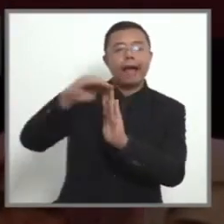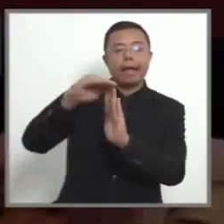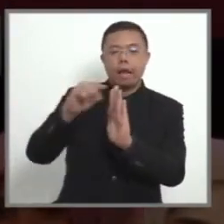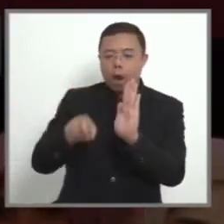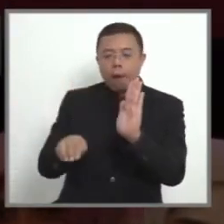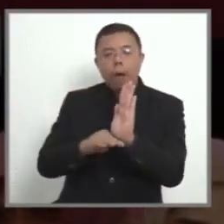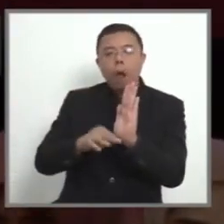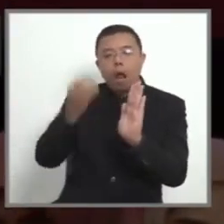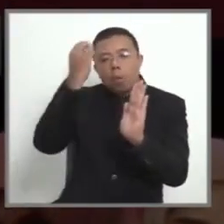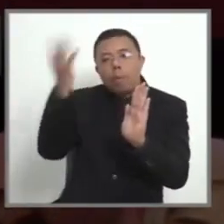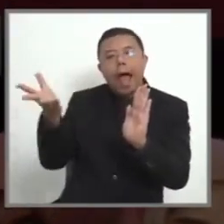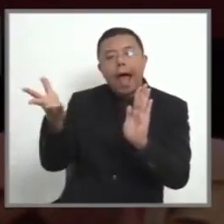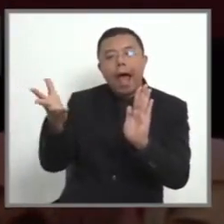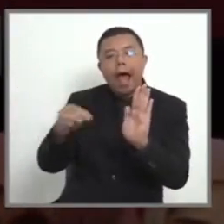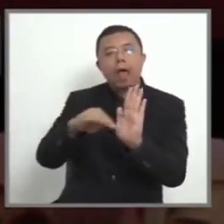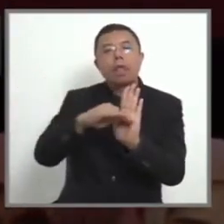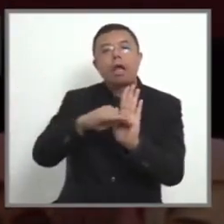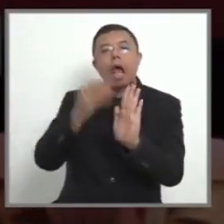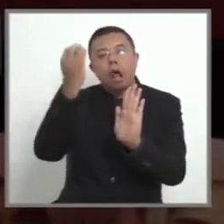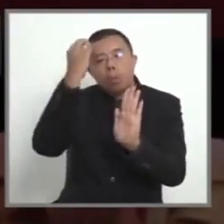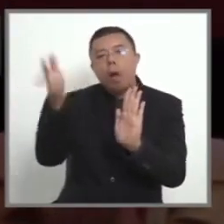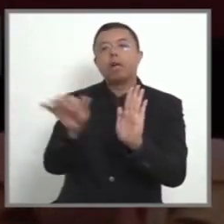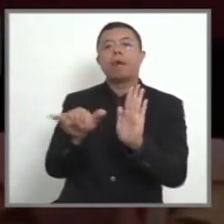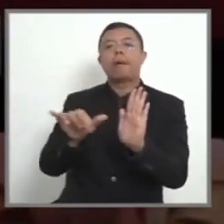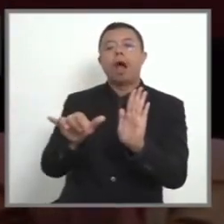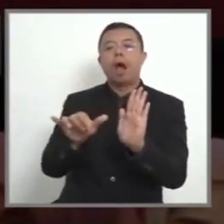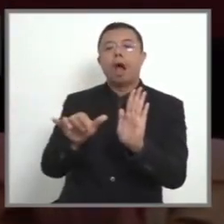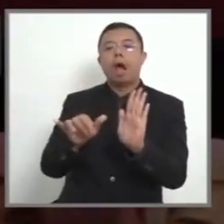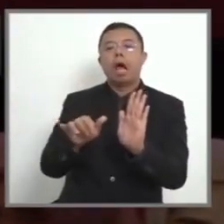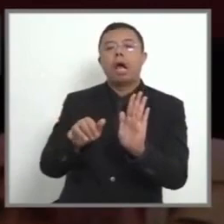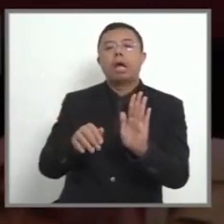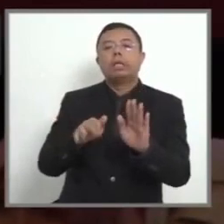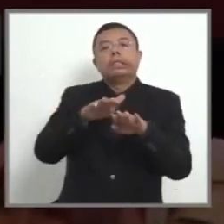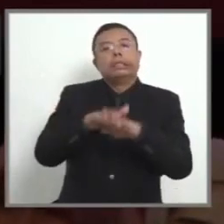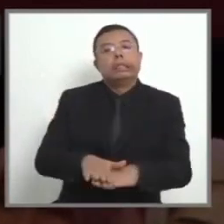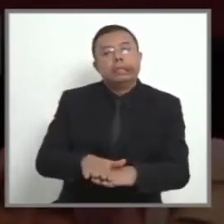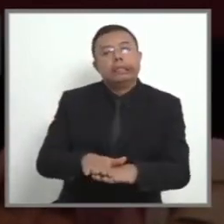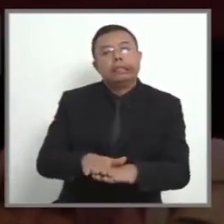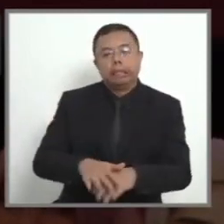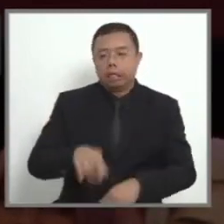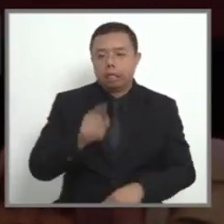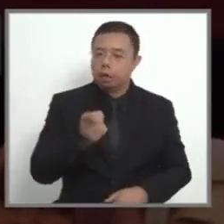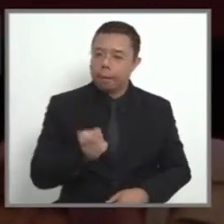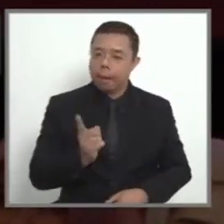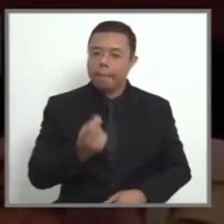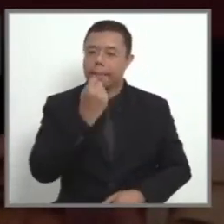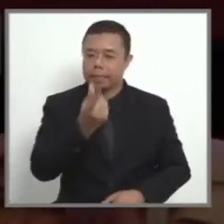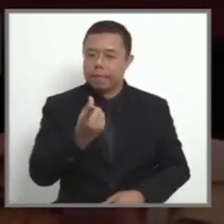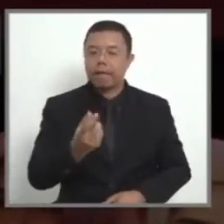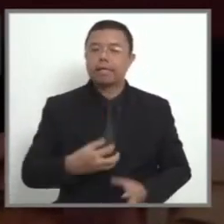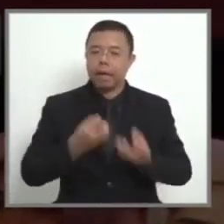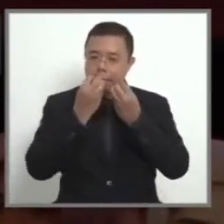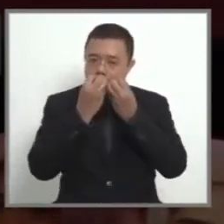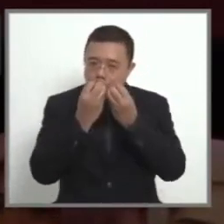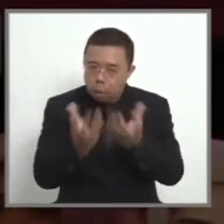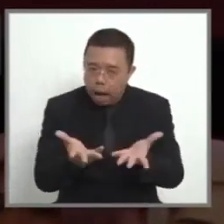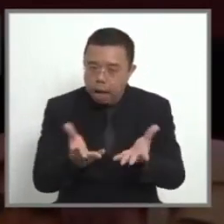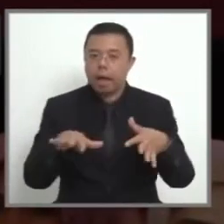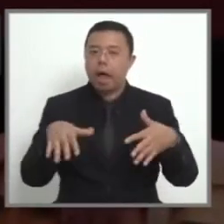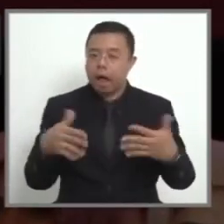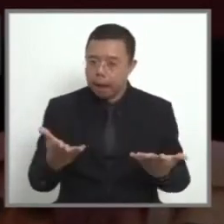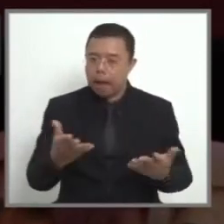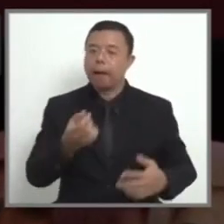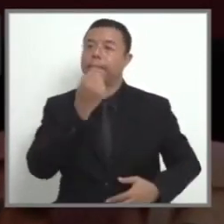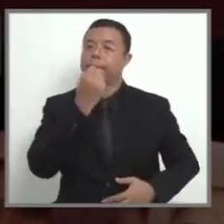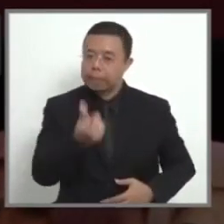bawah Terlupakan yang di tengah pun akan terlupakan terhimpit karena itu pesan yang kami bawa adalah